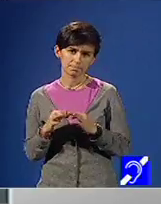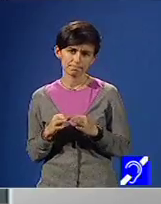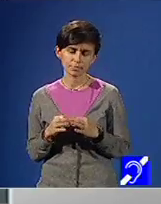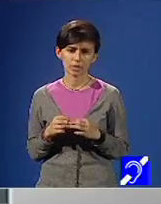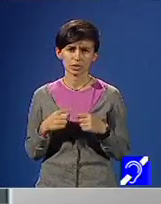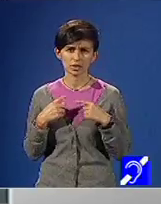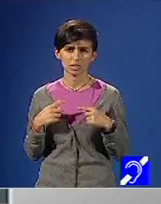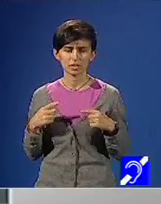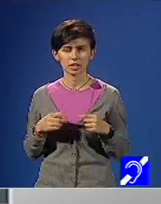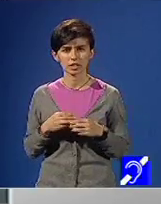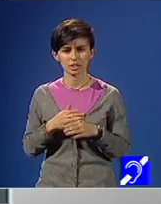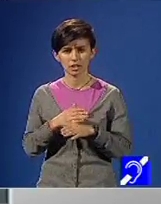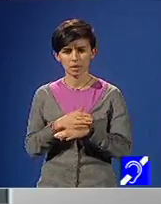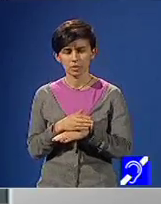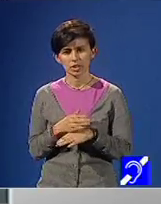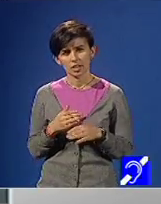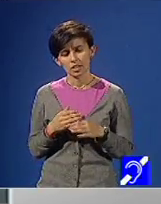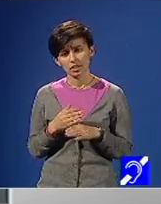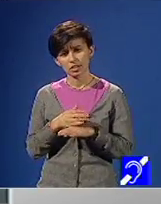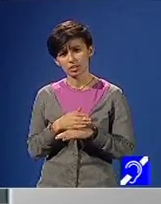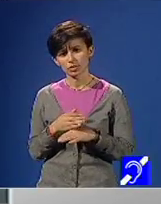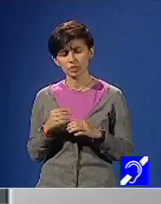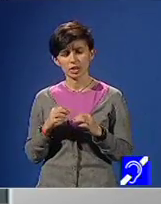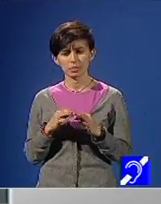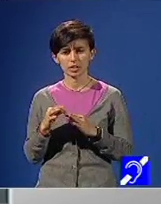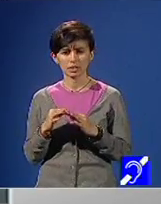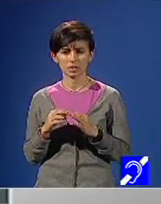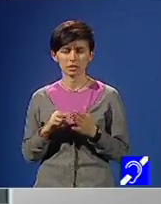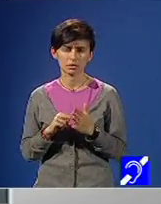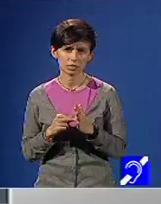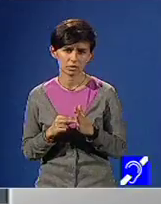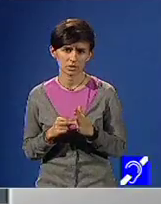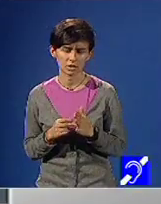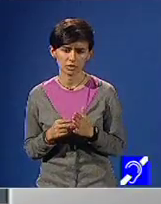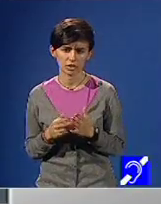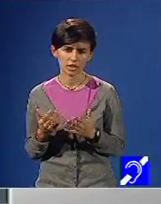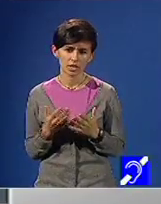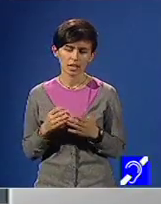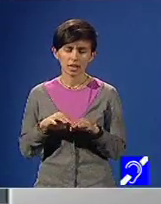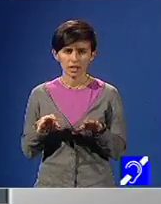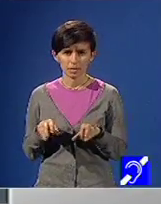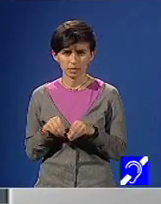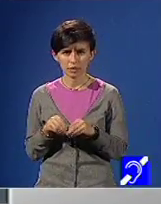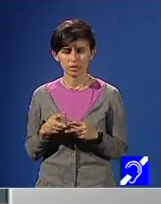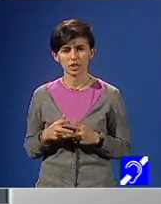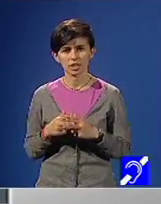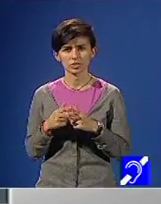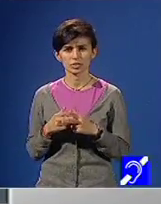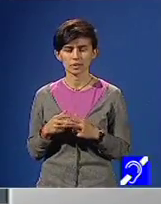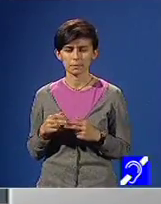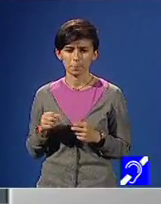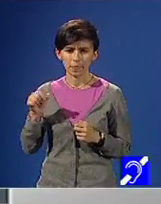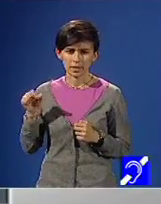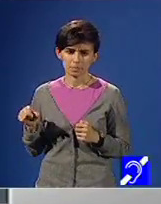abordare, introducerea acelor metode de compensare, de dispensă, care împreună contribuie la a ajuta pe individ să